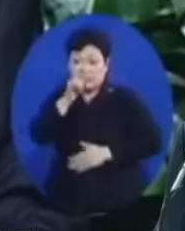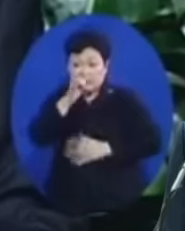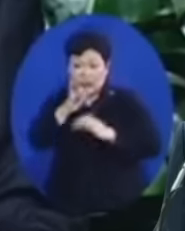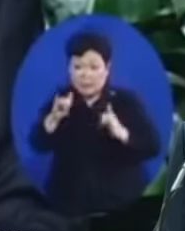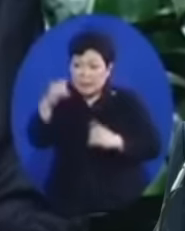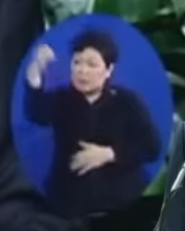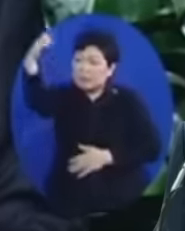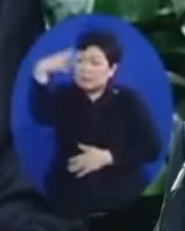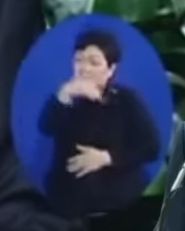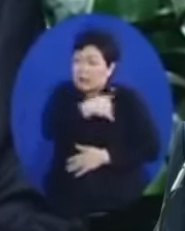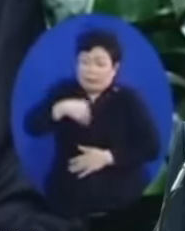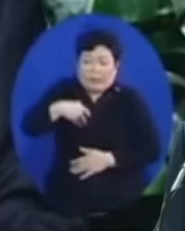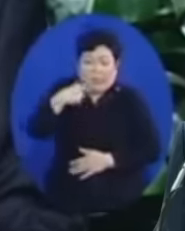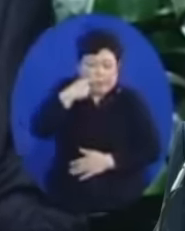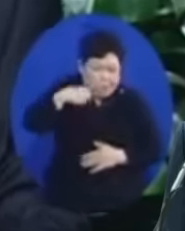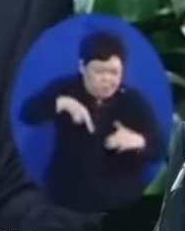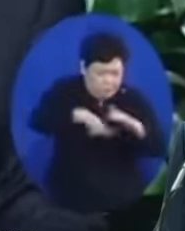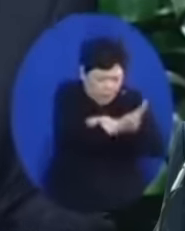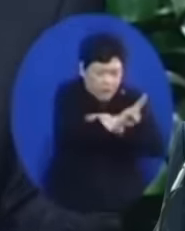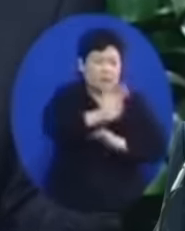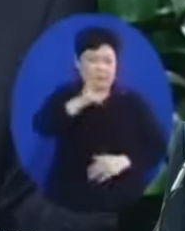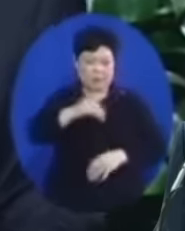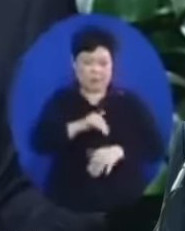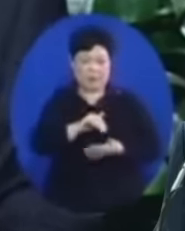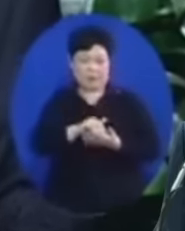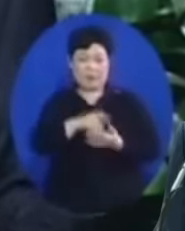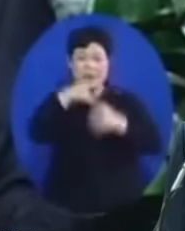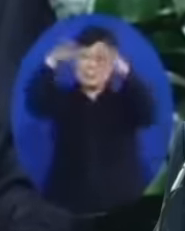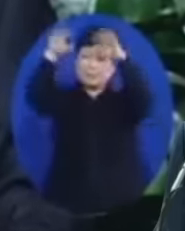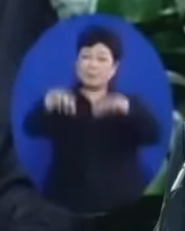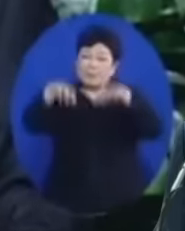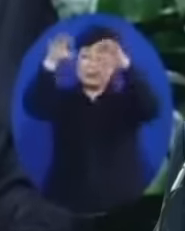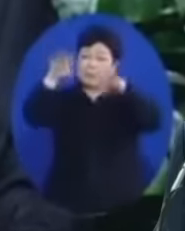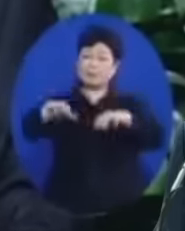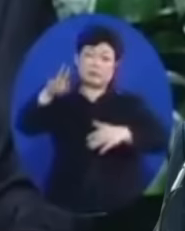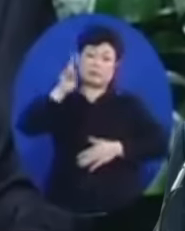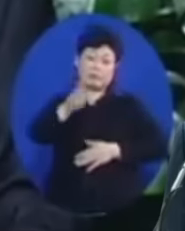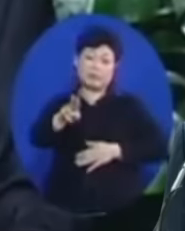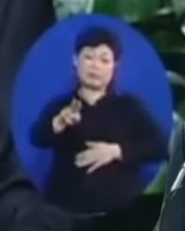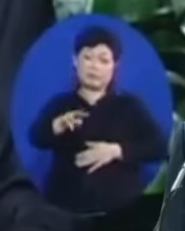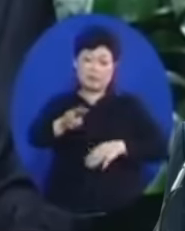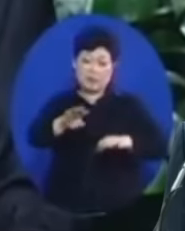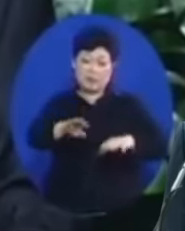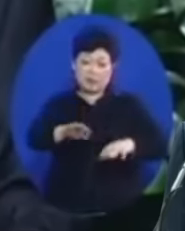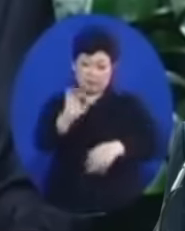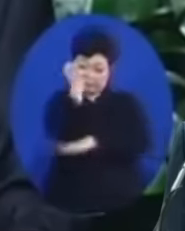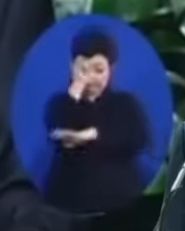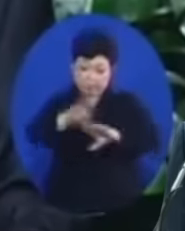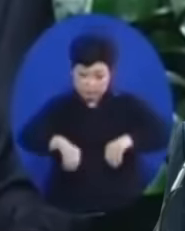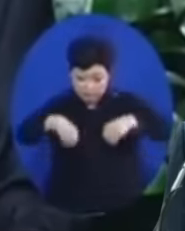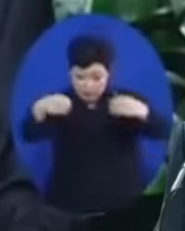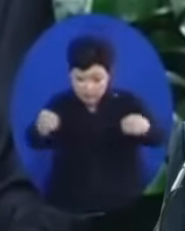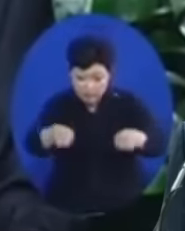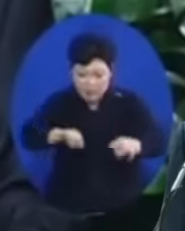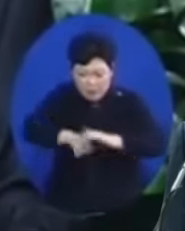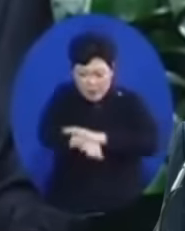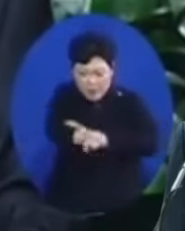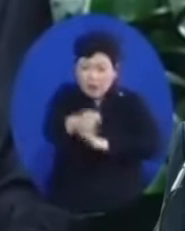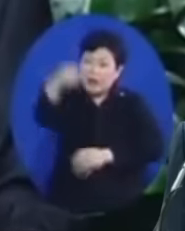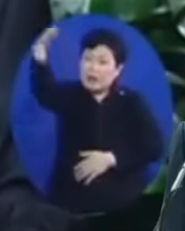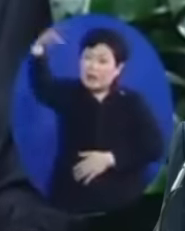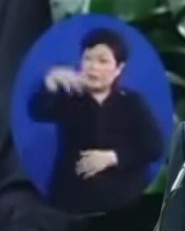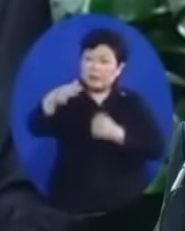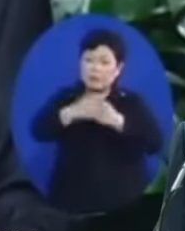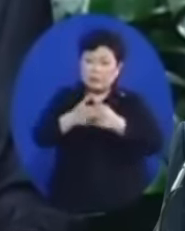그 빛을 감당하지 못해요. 여름철 비가 많이 오고 난 다음에 끄적대기를 들치면 많은 벌레들이 햇빛을